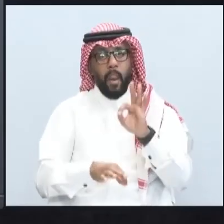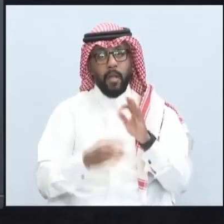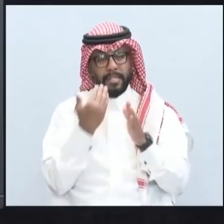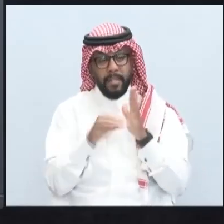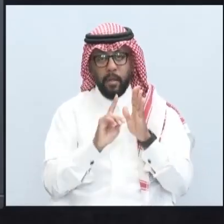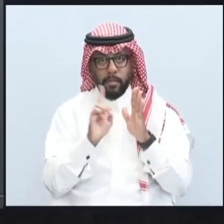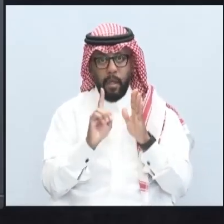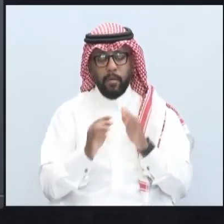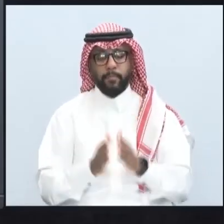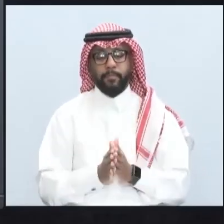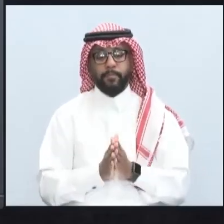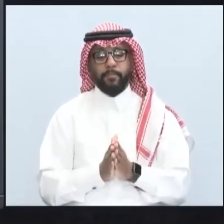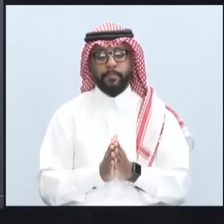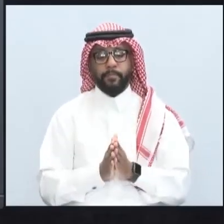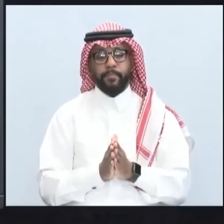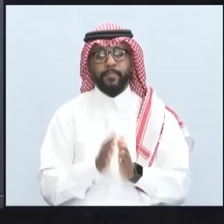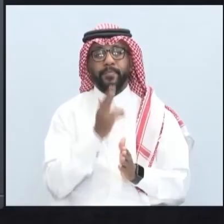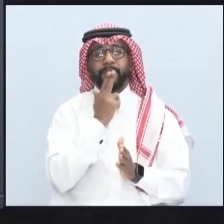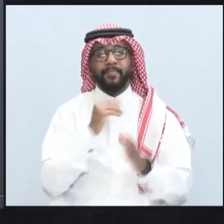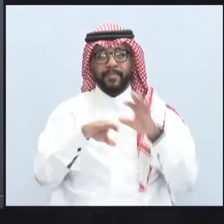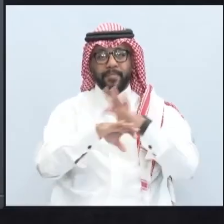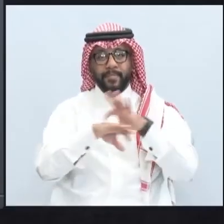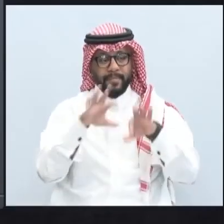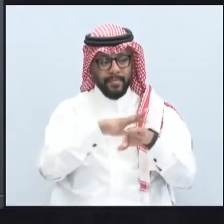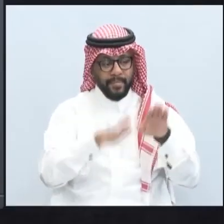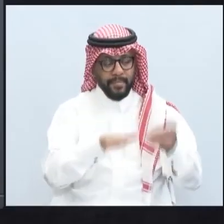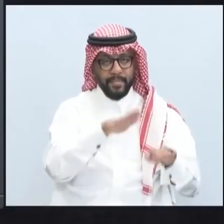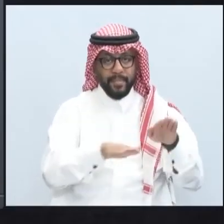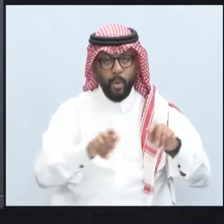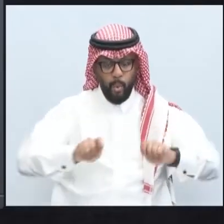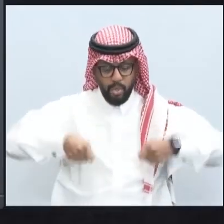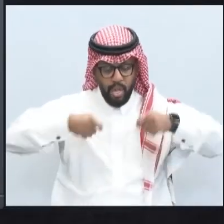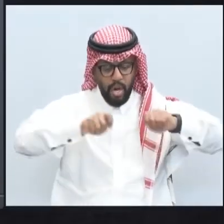والشرط الثالث ان يكون الخفض او الجورب طاهرين